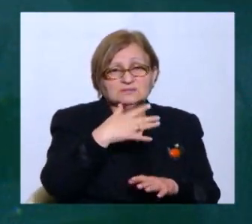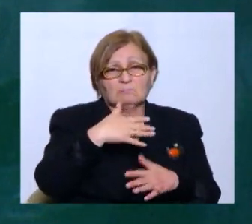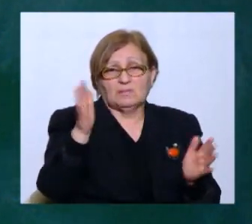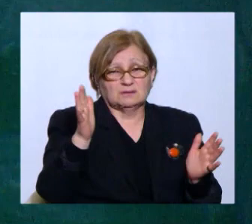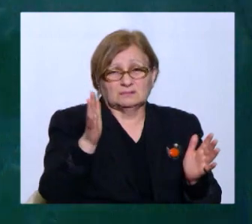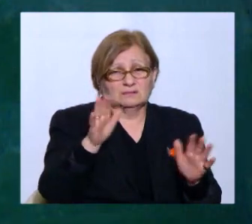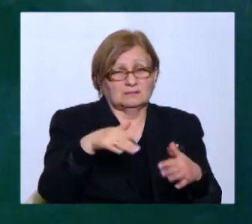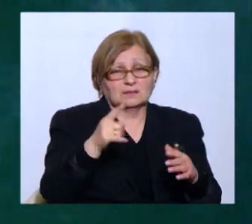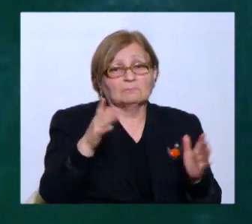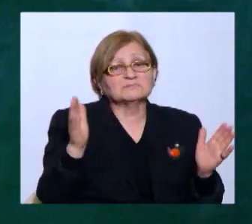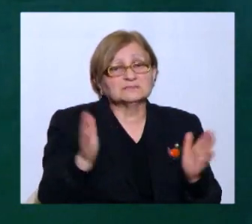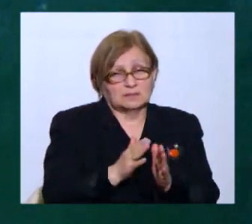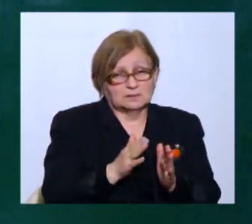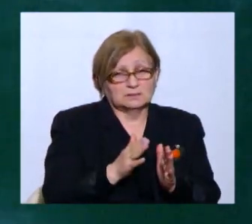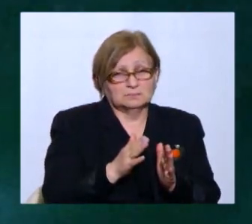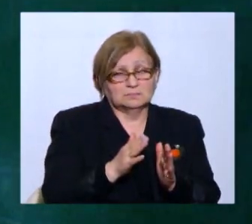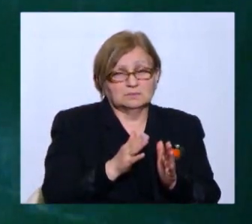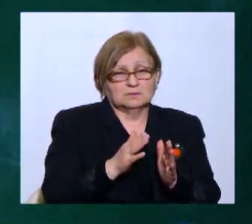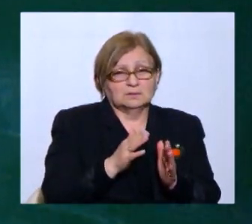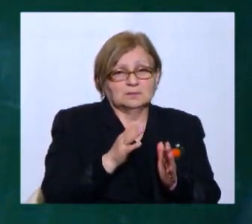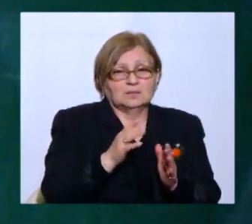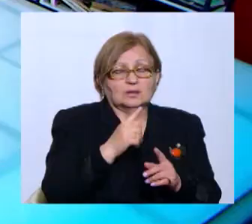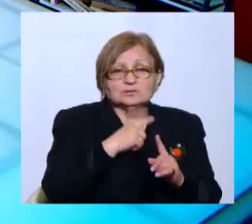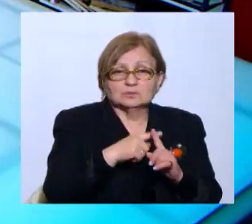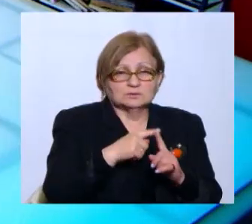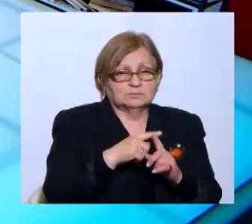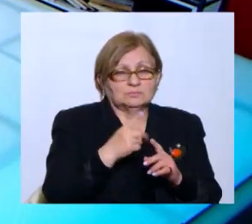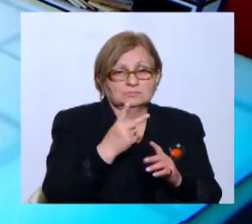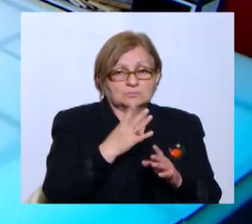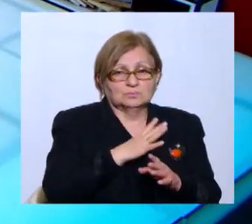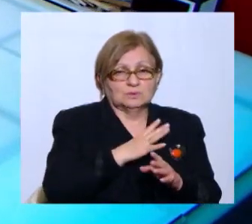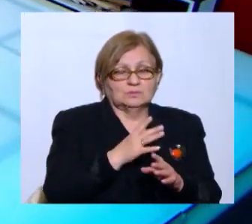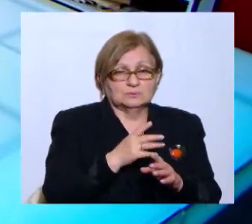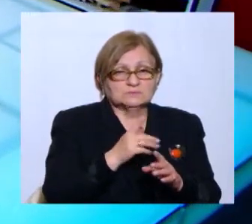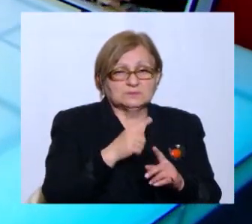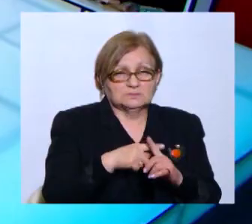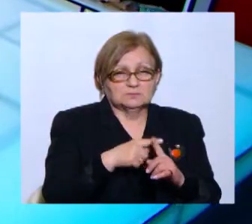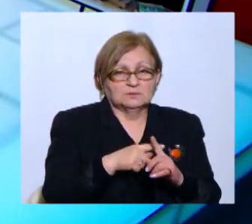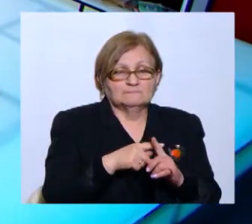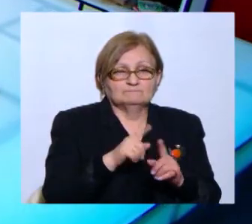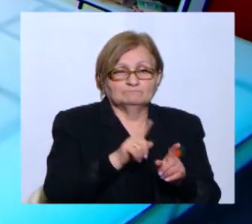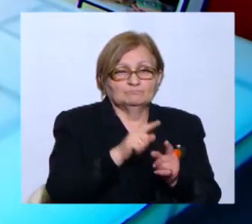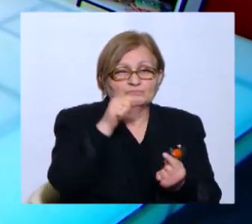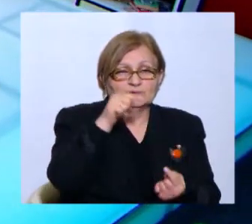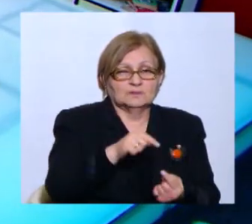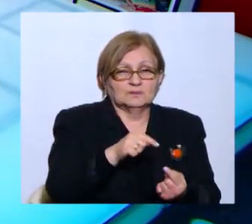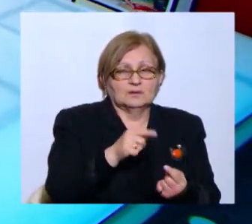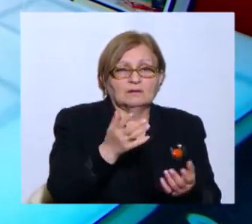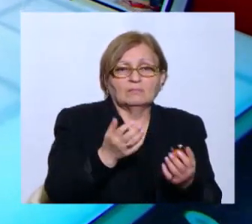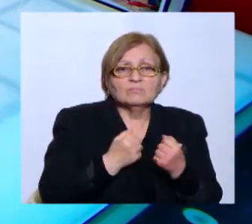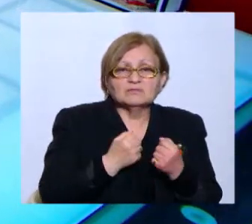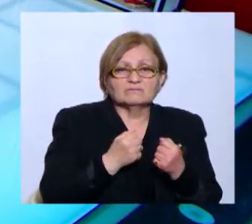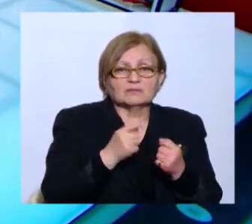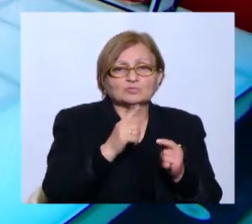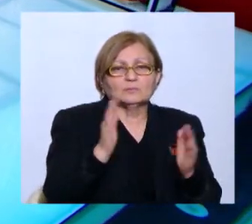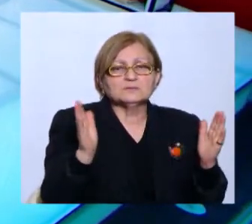არამედ ერთზე ნაკლები, ოღონდ ცადია, რომ მაინც უნდა იყოს დადებითი, ანუ ერთის რაღაცა წილადი. შესაბამისად, ჩვენ ვიღებთ ფუნქციას, რომელიც არის